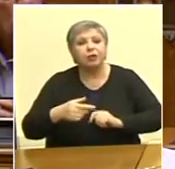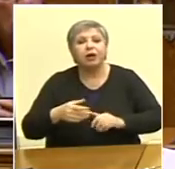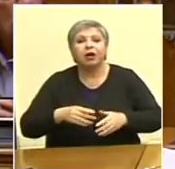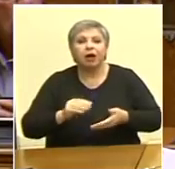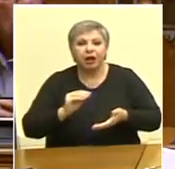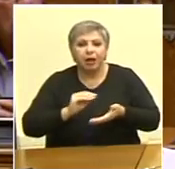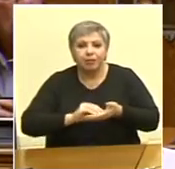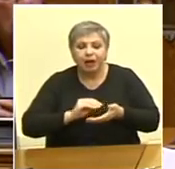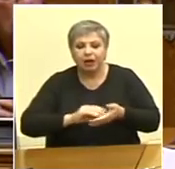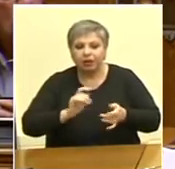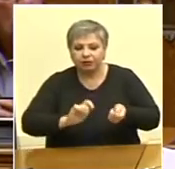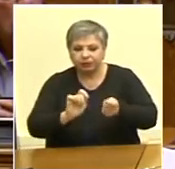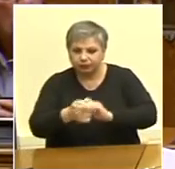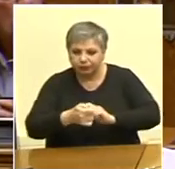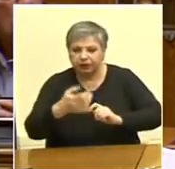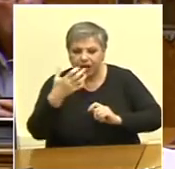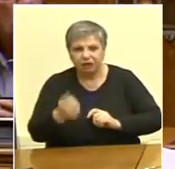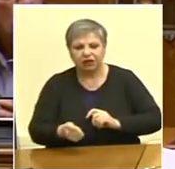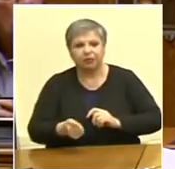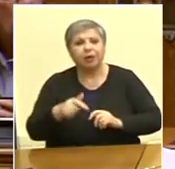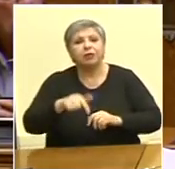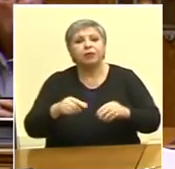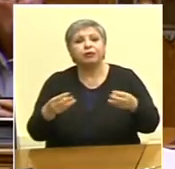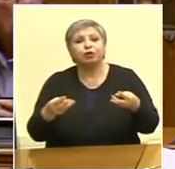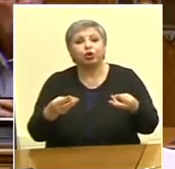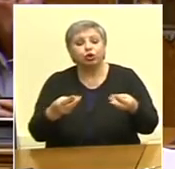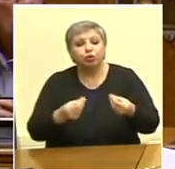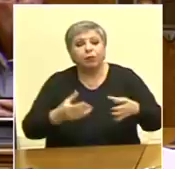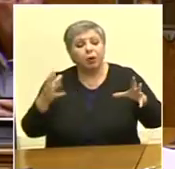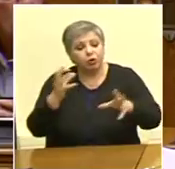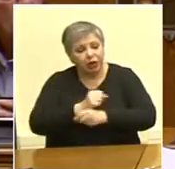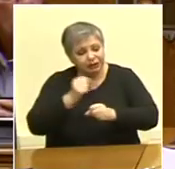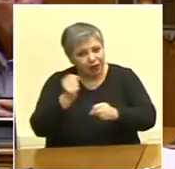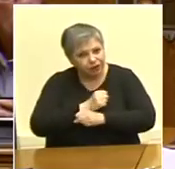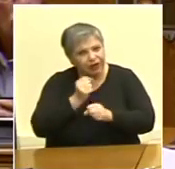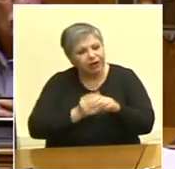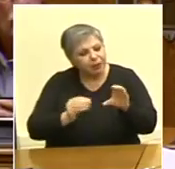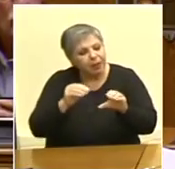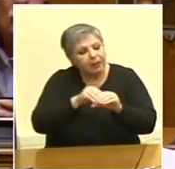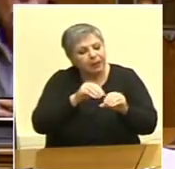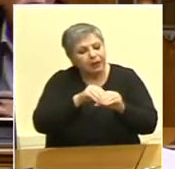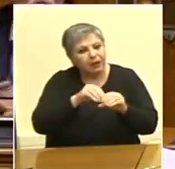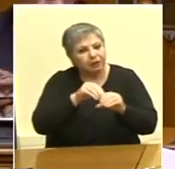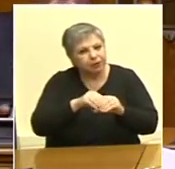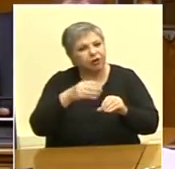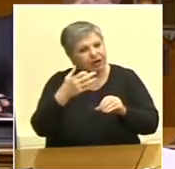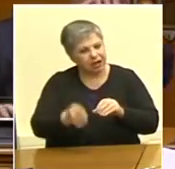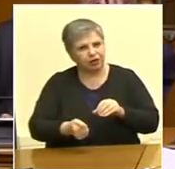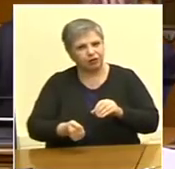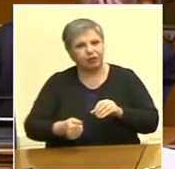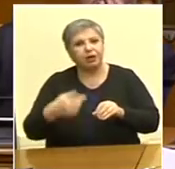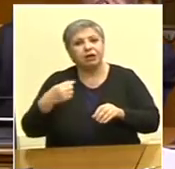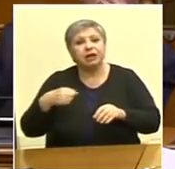διαρθρωτικές μεταρρυθμίσεις. Και έτσι βγήκε η χώρα από την κρίση. Και έτσι ξαναφέραμε πλεονάσματα. Και έτσι καταφέραμε να δημιουργήσουμε δημόσια